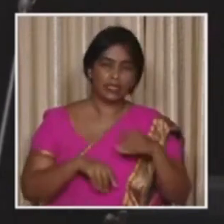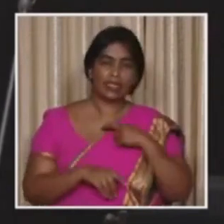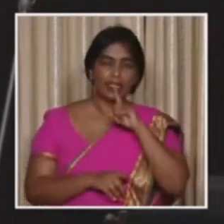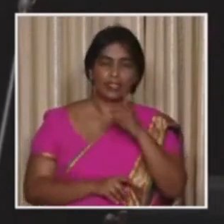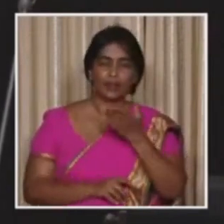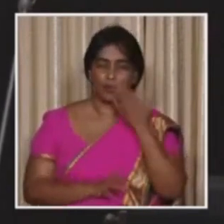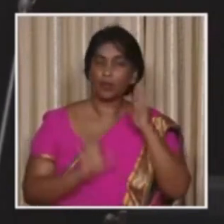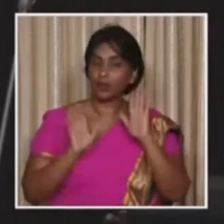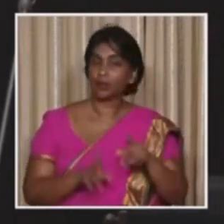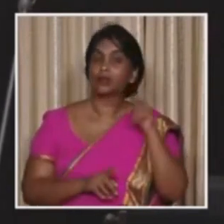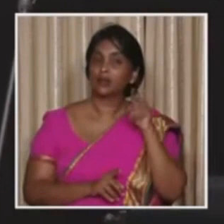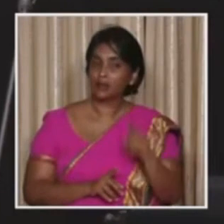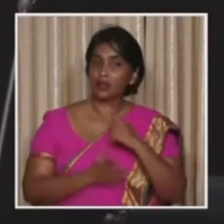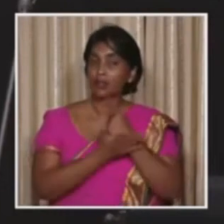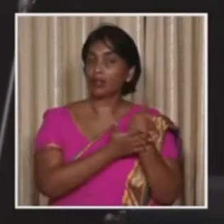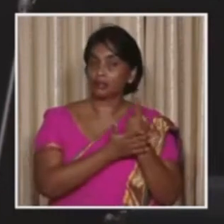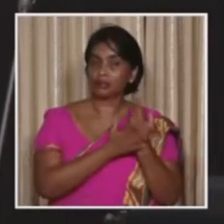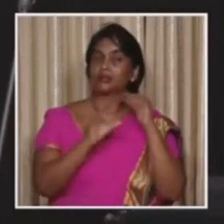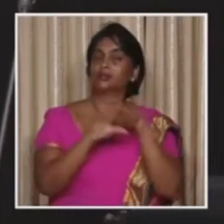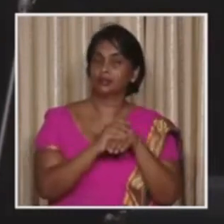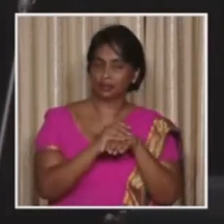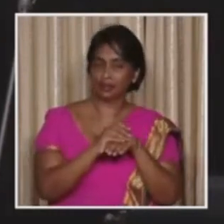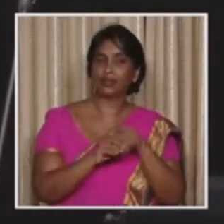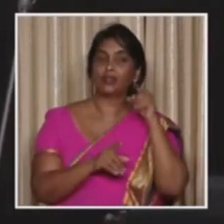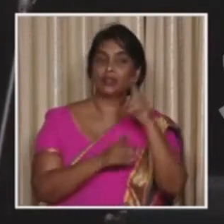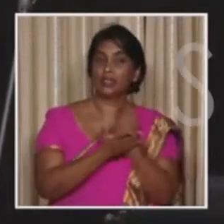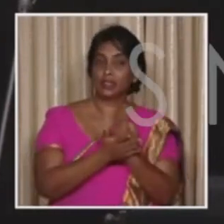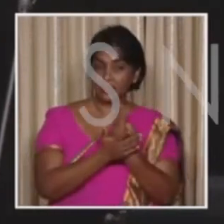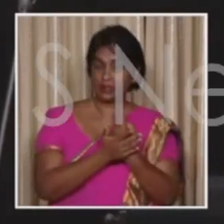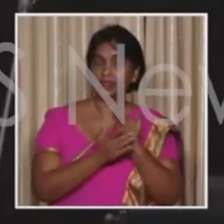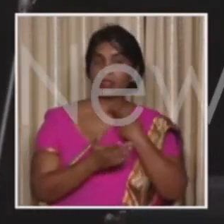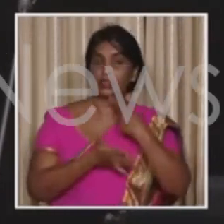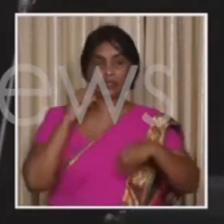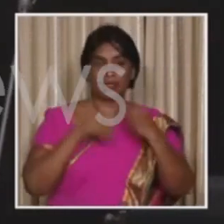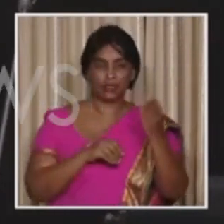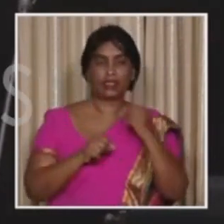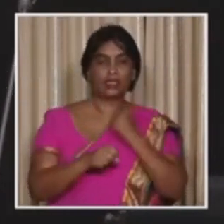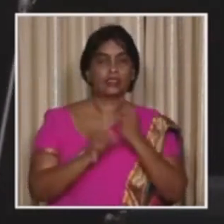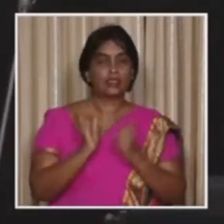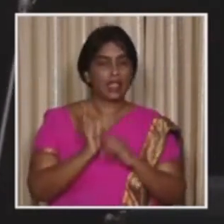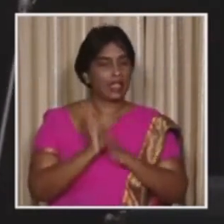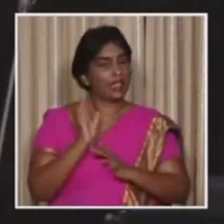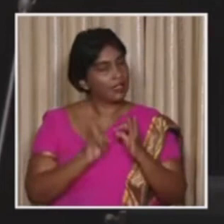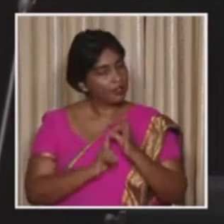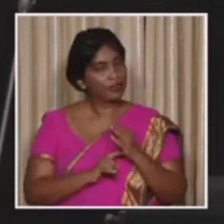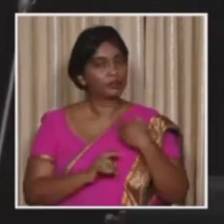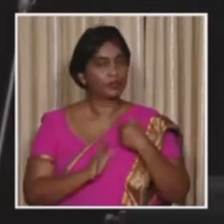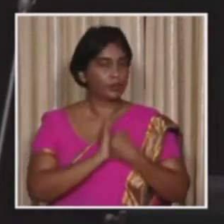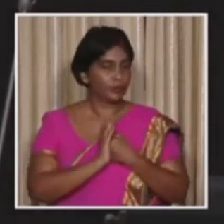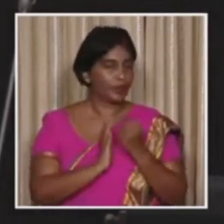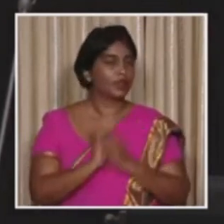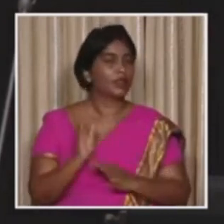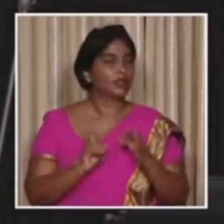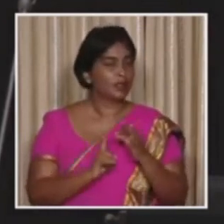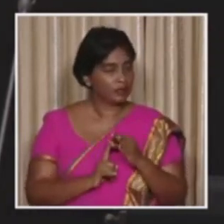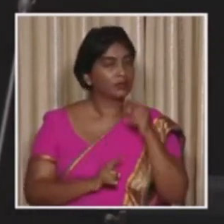පුළුවන්. තමුන්නාන්සේලා දැන් හෙලිකොප්ටරෙන් ඡන්දෙ ඉල්ලුවා. තමුන්නාන්සේලා හෙලිකොප්ටරෙන් ඡන්දෙ ඉල්ලුවා. අපේ ජීල් පීරිස් ඇමතිතුමා අපි බොහොම ගරු කරන